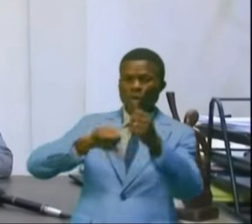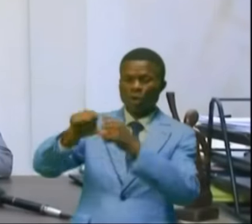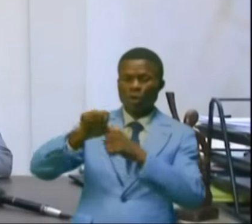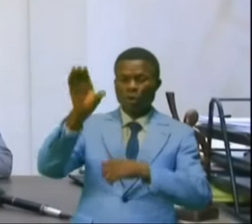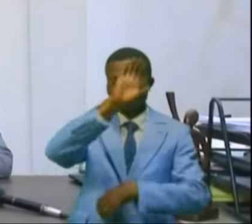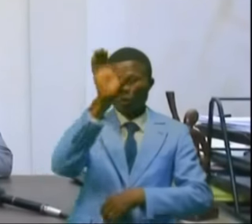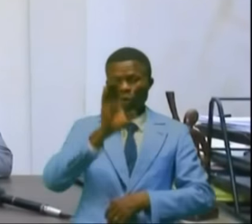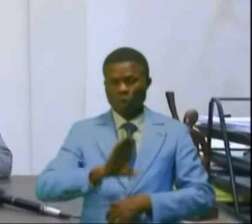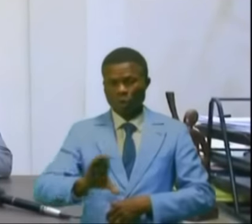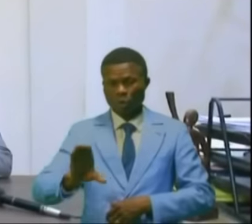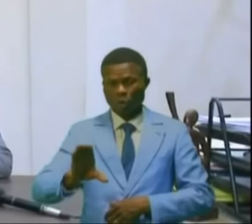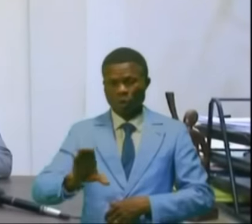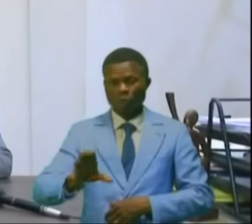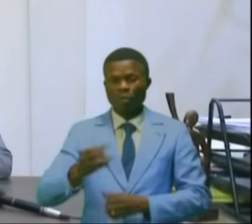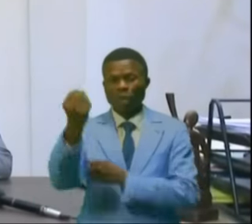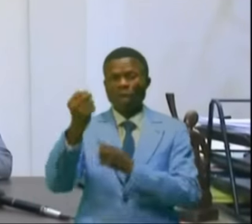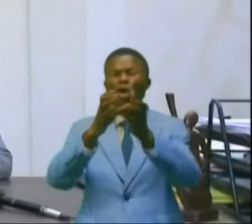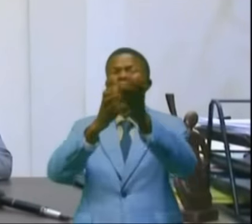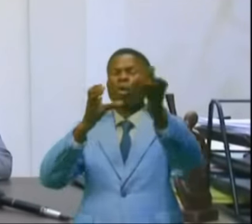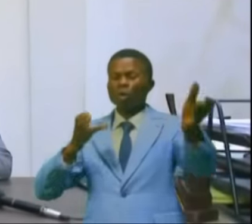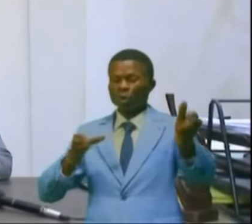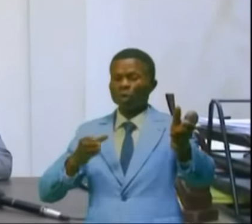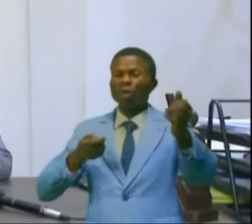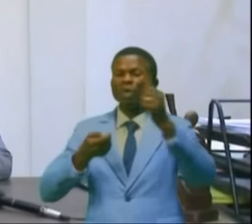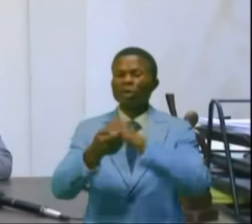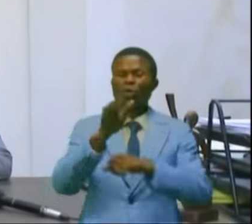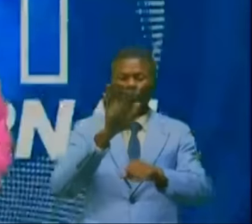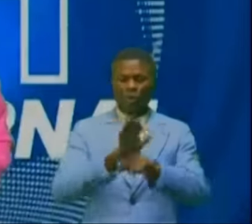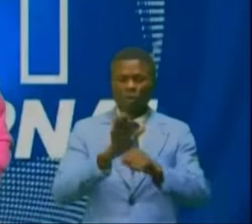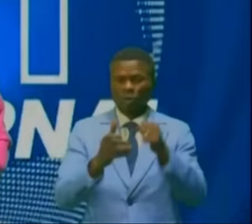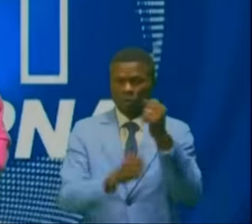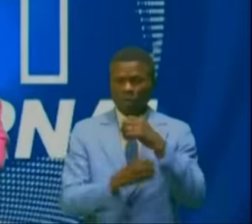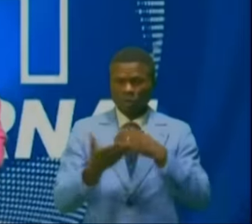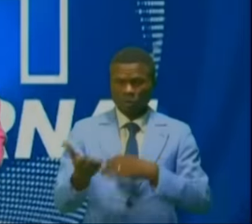commune de ces remorques qui causent la mort.